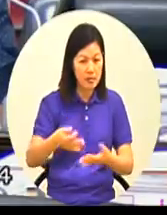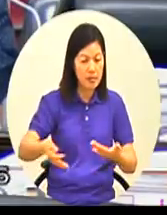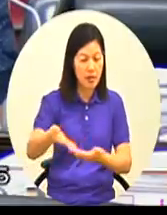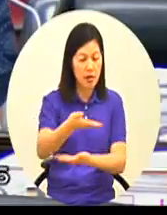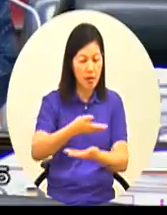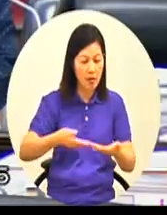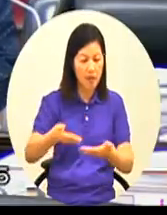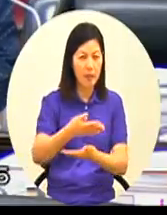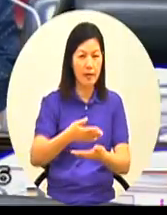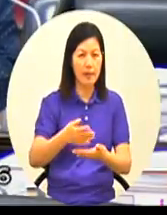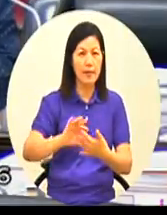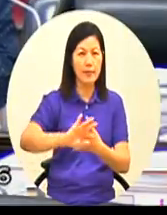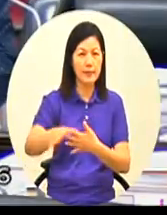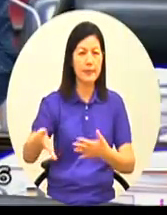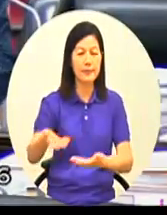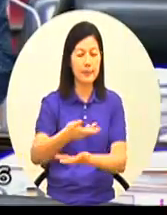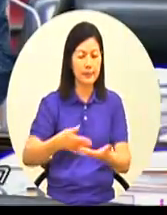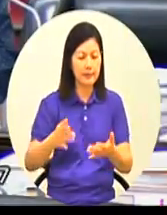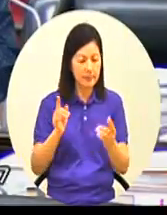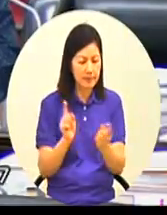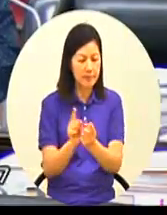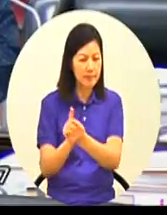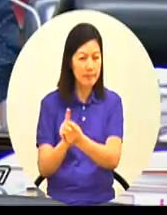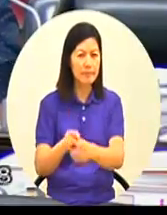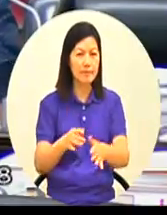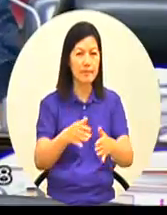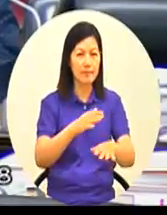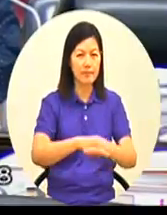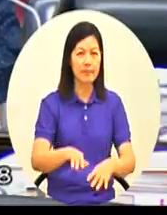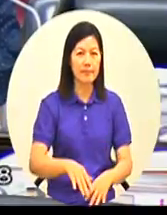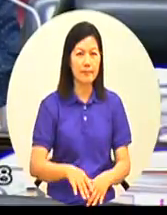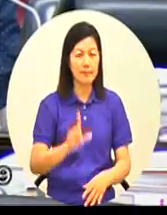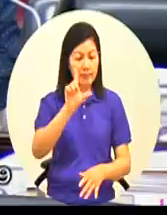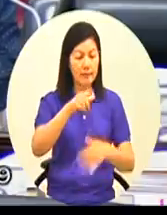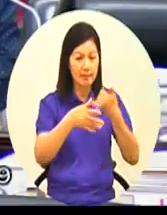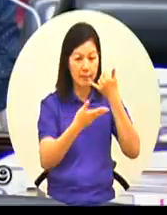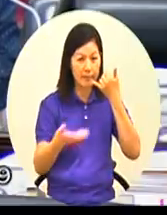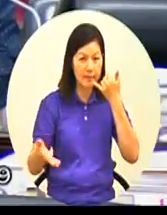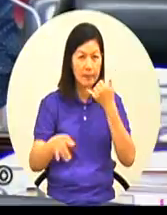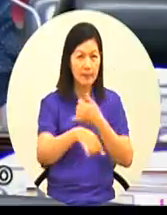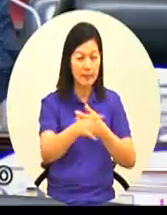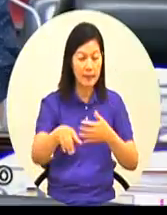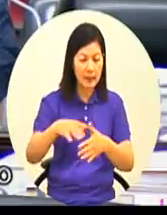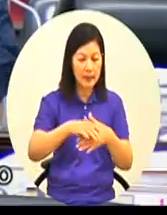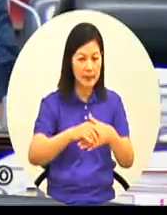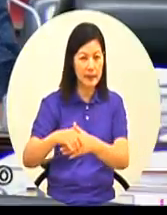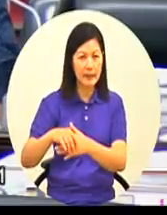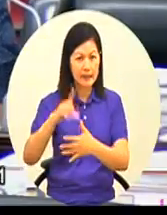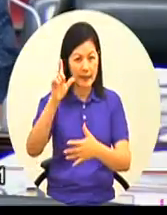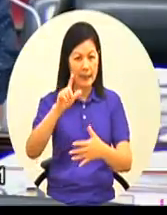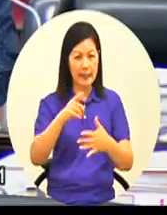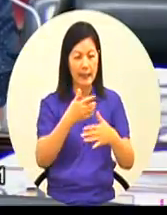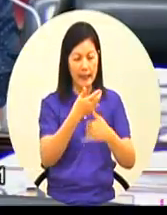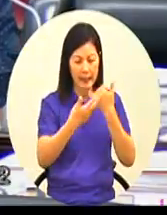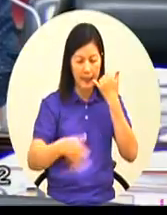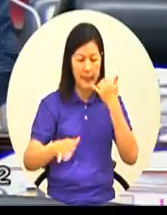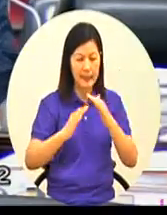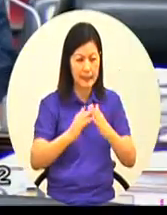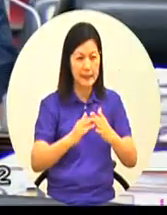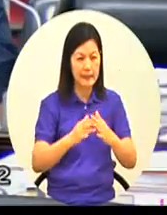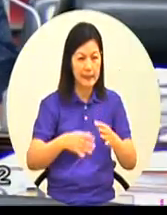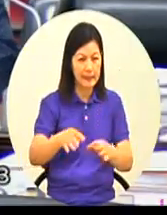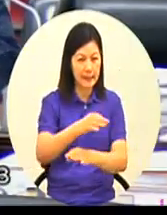也不要面，也一定要面临的问题。那么上海呢，带了他们上海市的一些商人、商